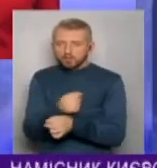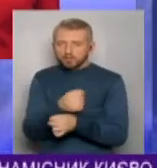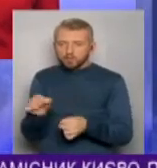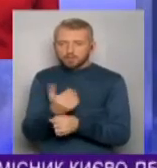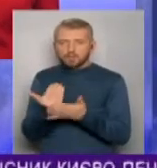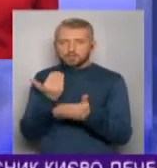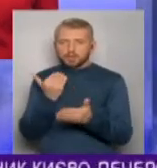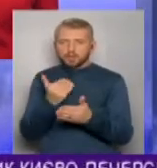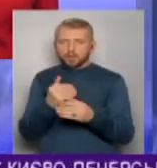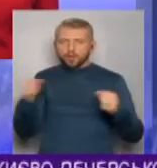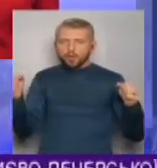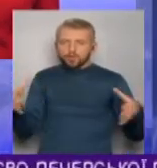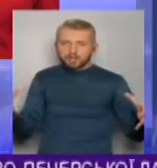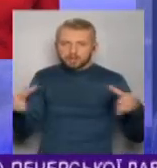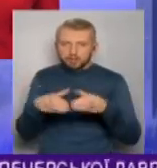Об'єднавчого собору.